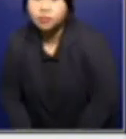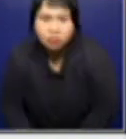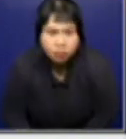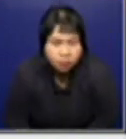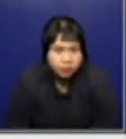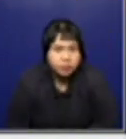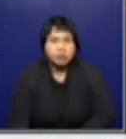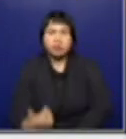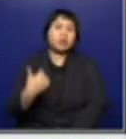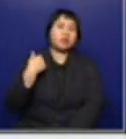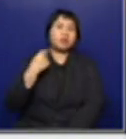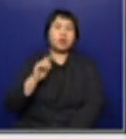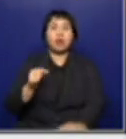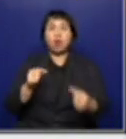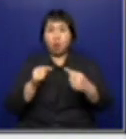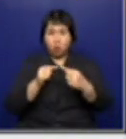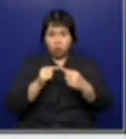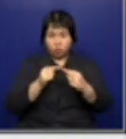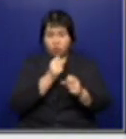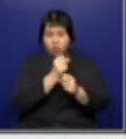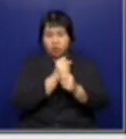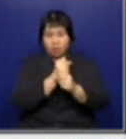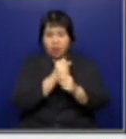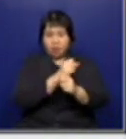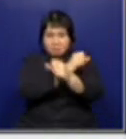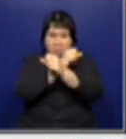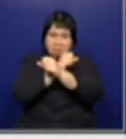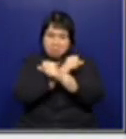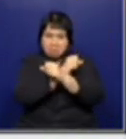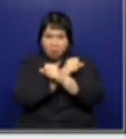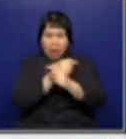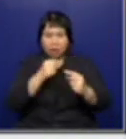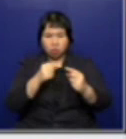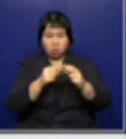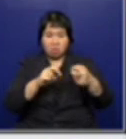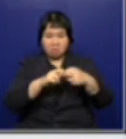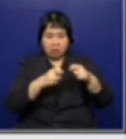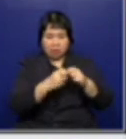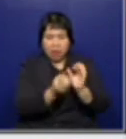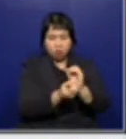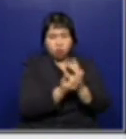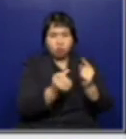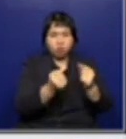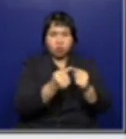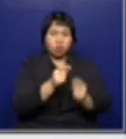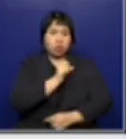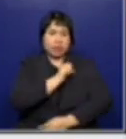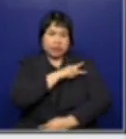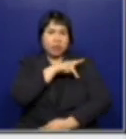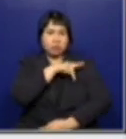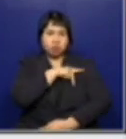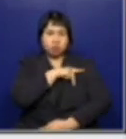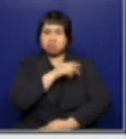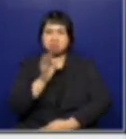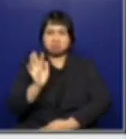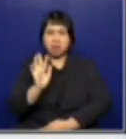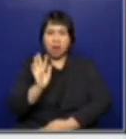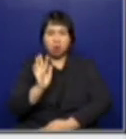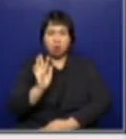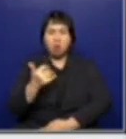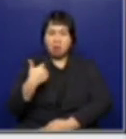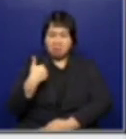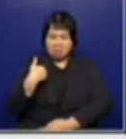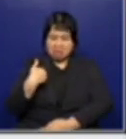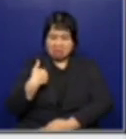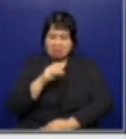และมีการมาตรการในกลไกในการป้องกันไม่ให้บ่อนทำลายพระพุทธศาสนาไม่ว่ารูปแบบ